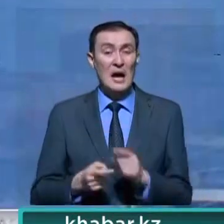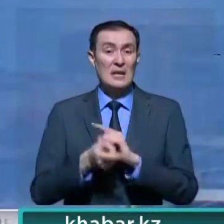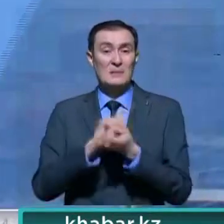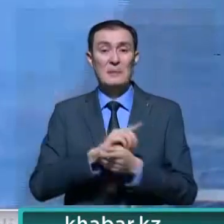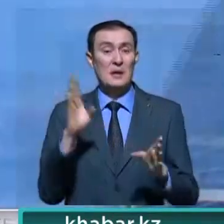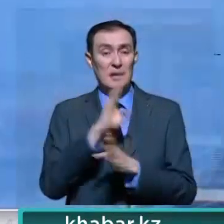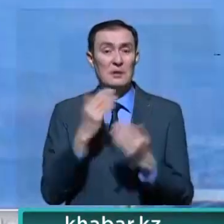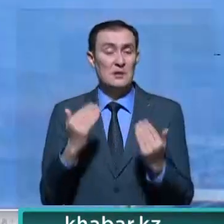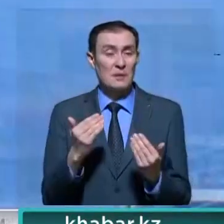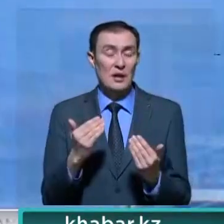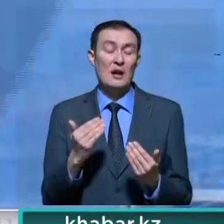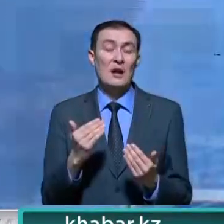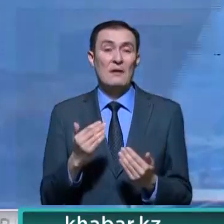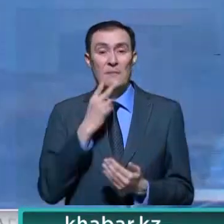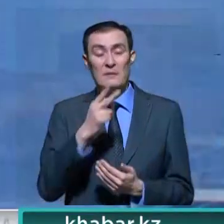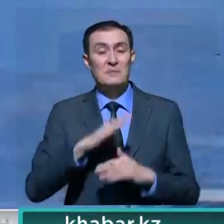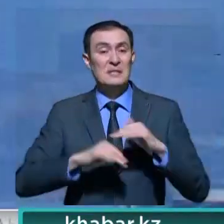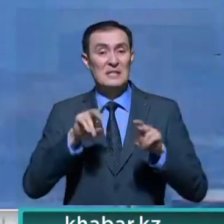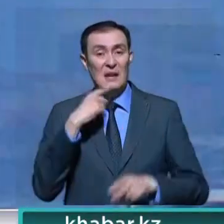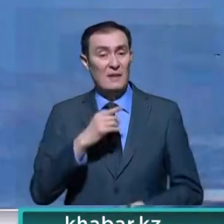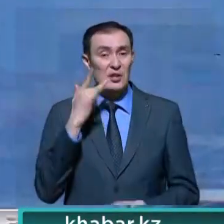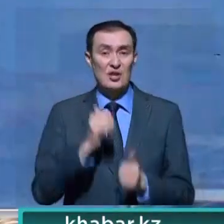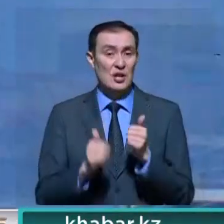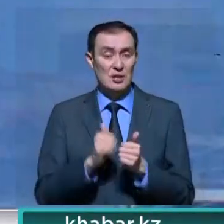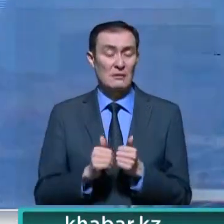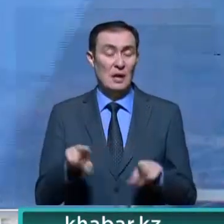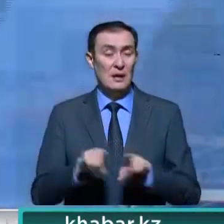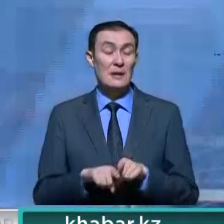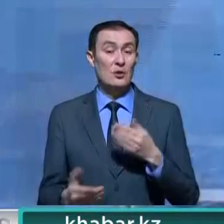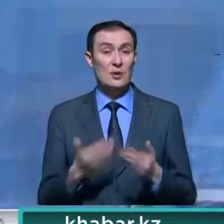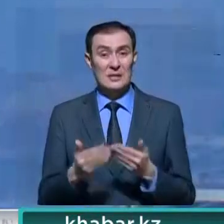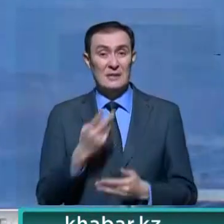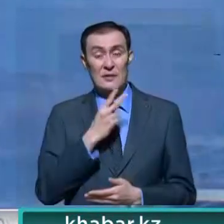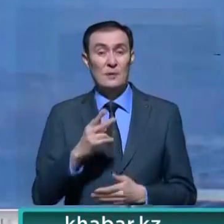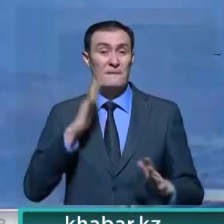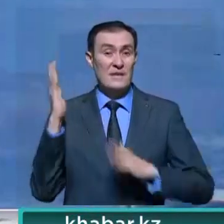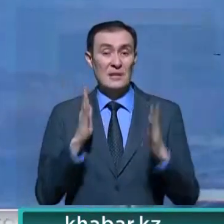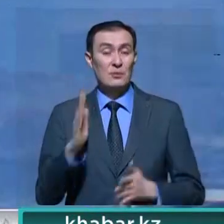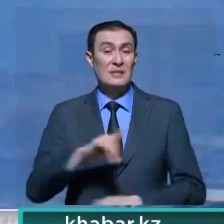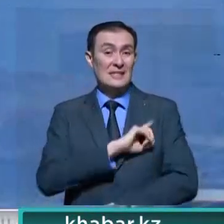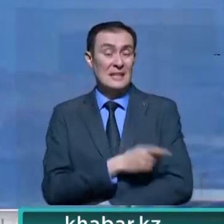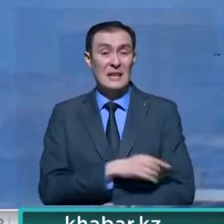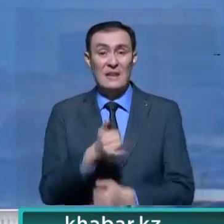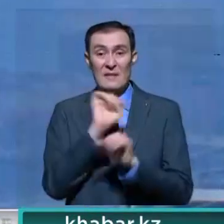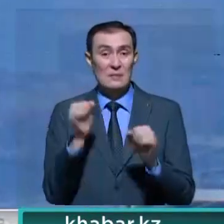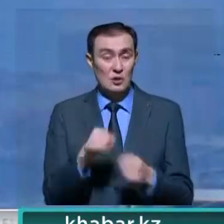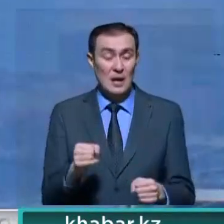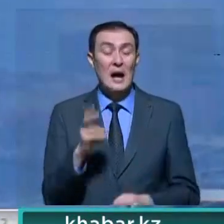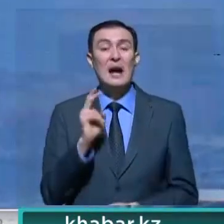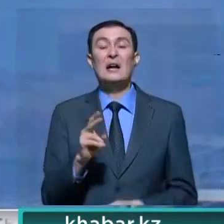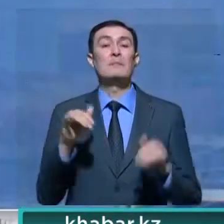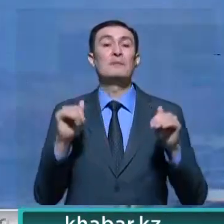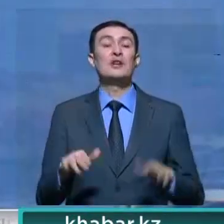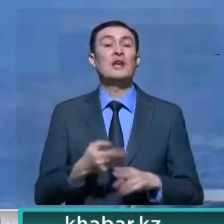изменением климата штили, по наблюдениям метеорологов, все чаще. Но если заставить ветер дуть сильнее нельзя, то как-то решить проблему, об